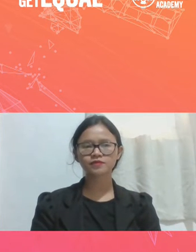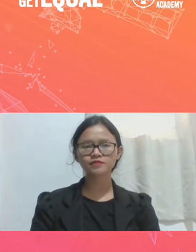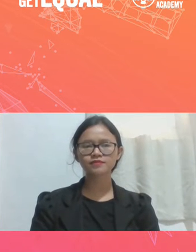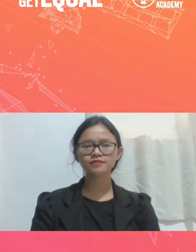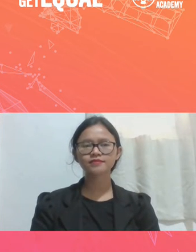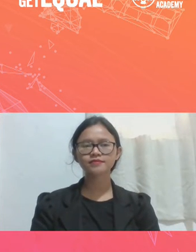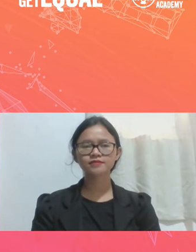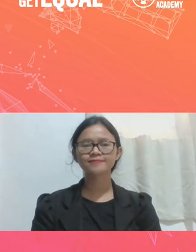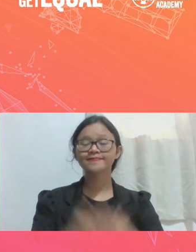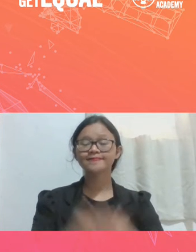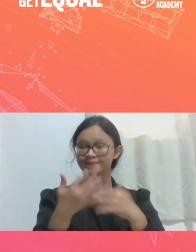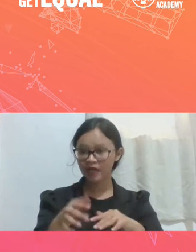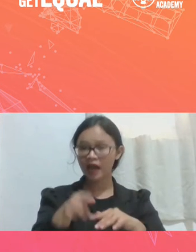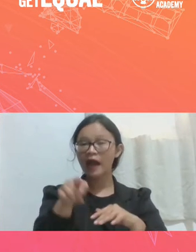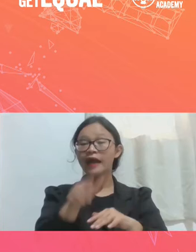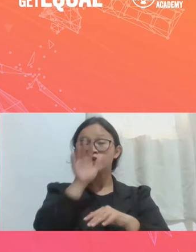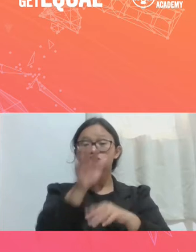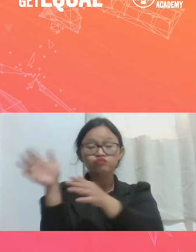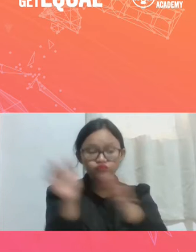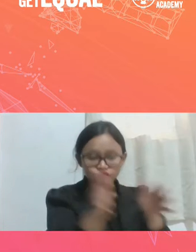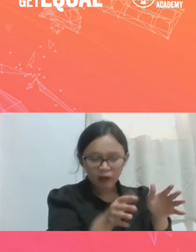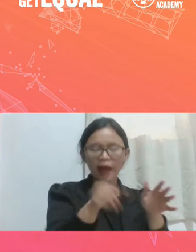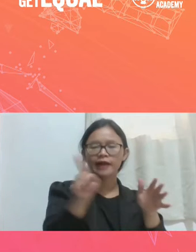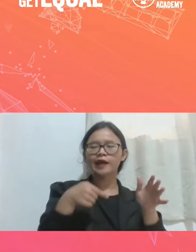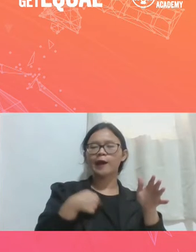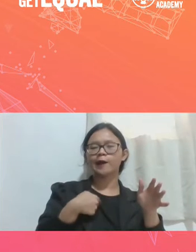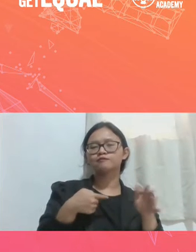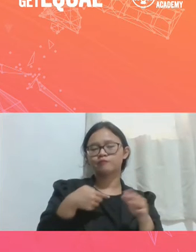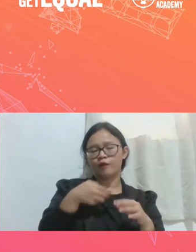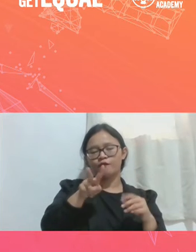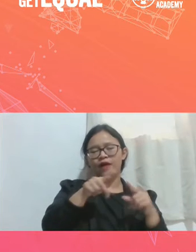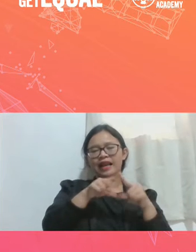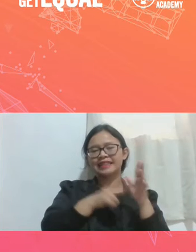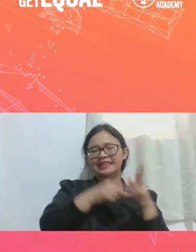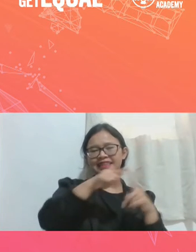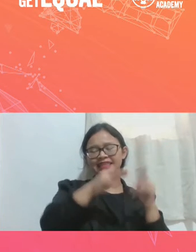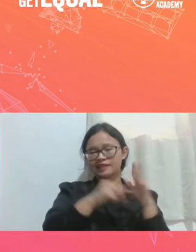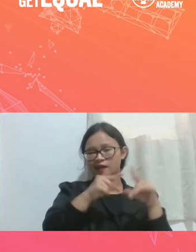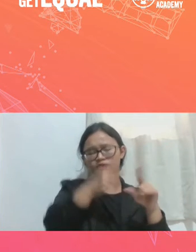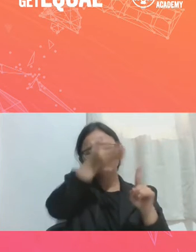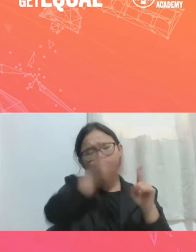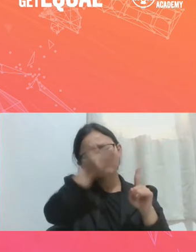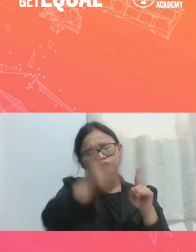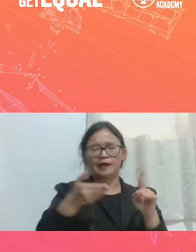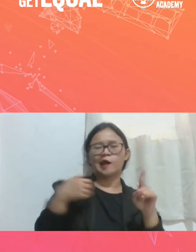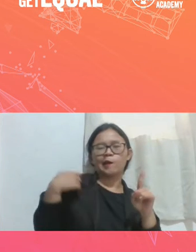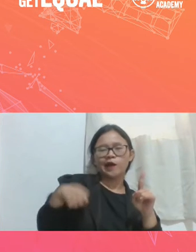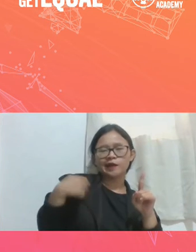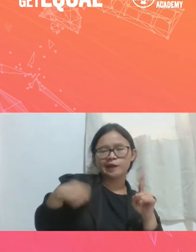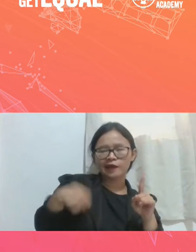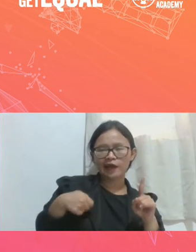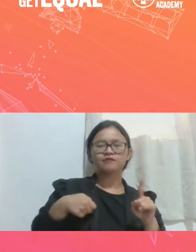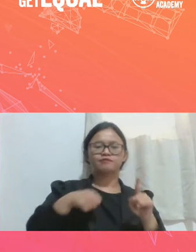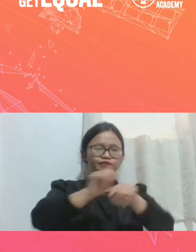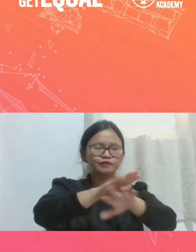Setelahnya akan ada sesi tanggapan bersama dengan Ibu Valentina Ginting dari Kementerian Pemberdayaan Perempuan dan Perlindungan